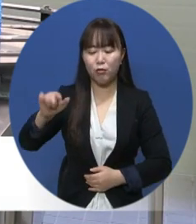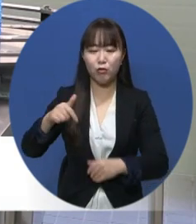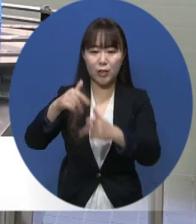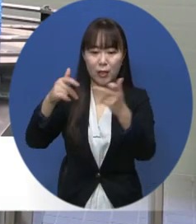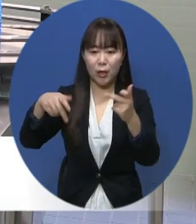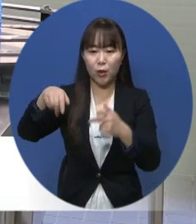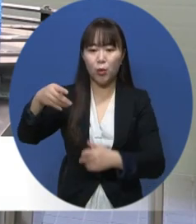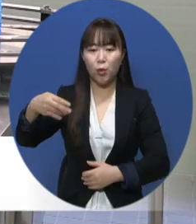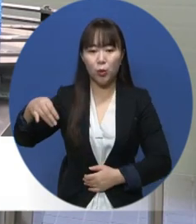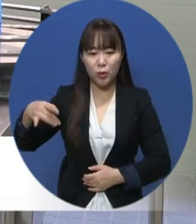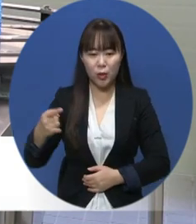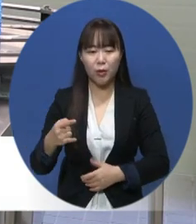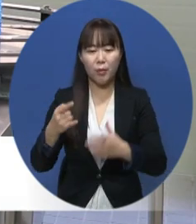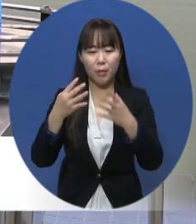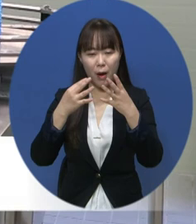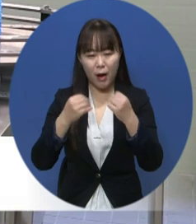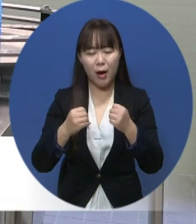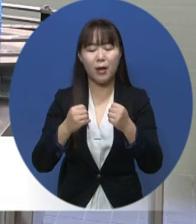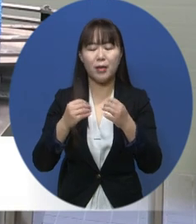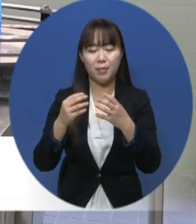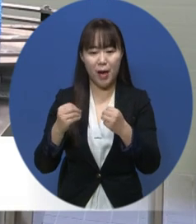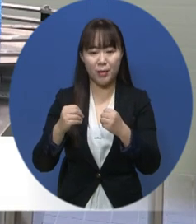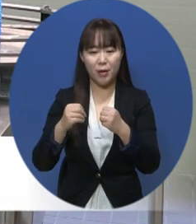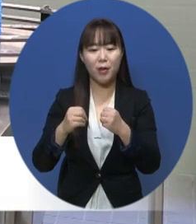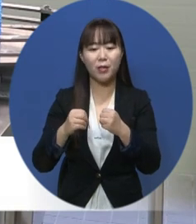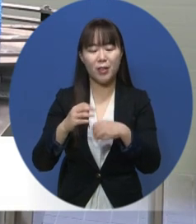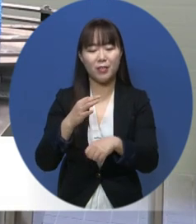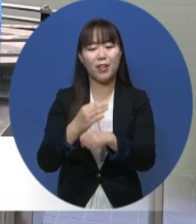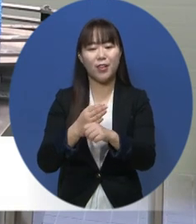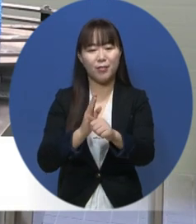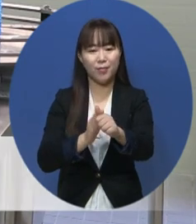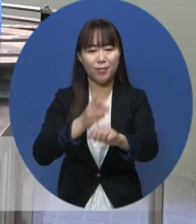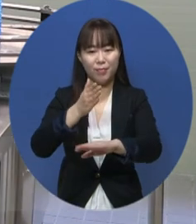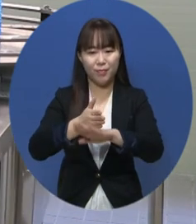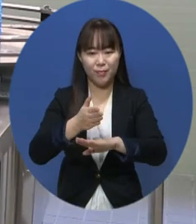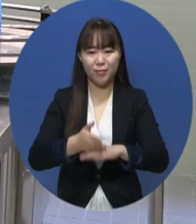약수를 널리 찾고 애용해 주시면 감사하겠습니다.